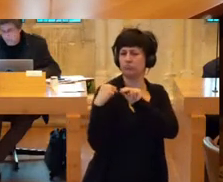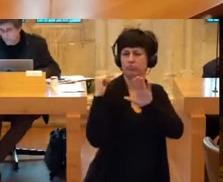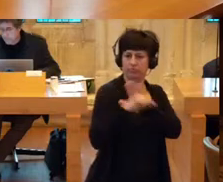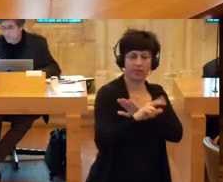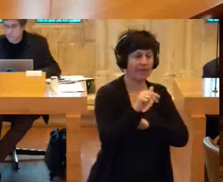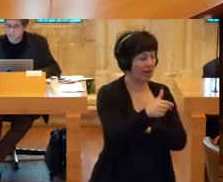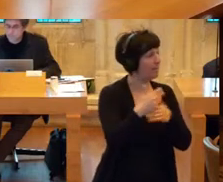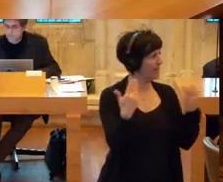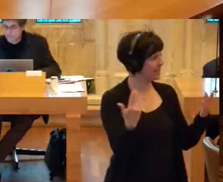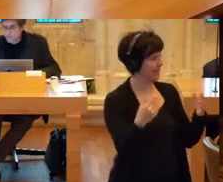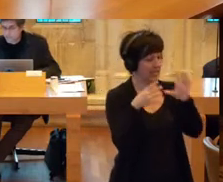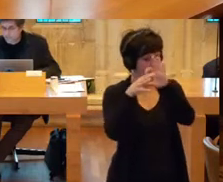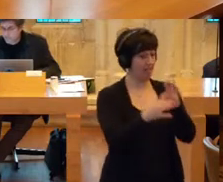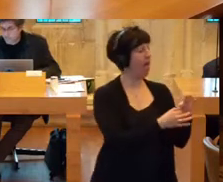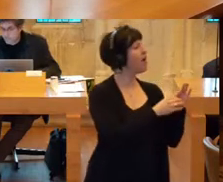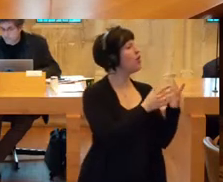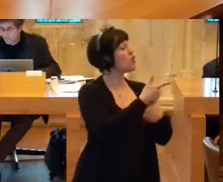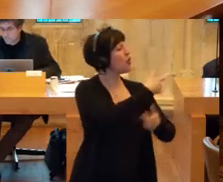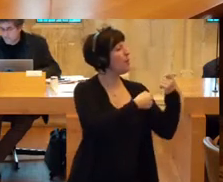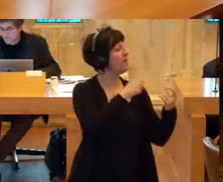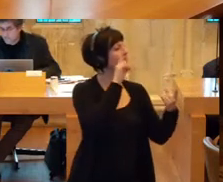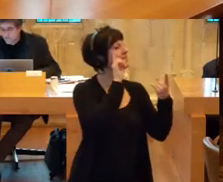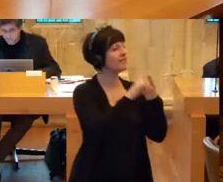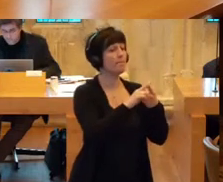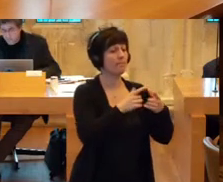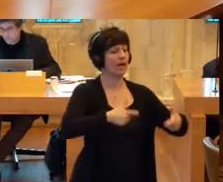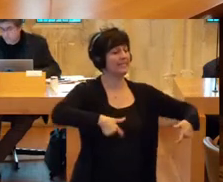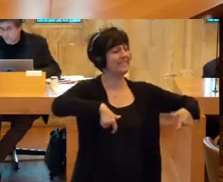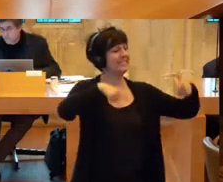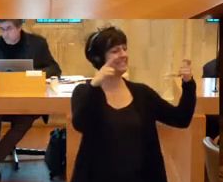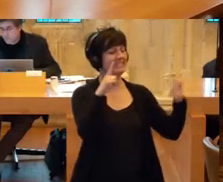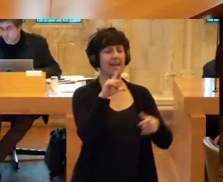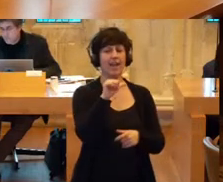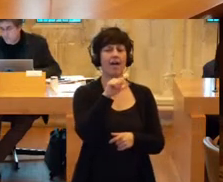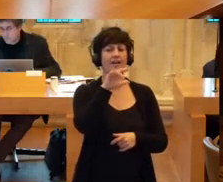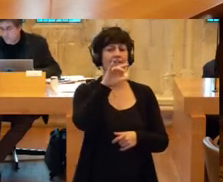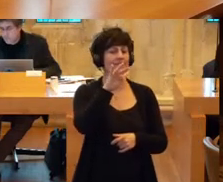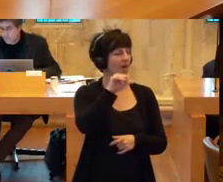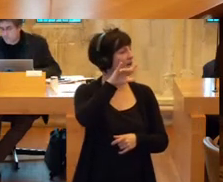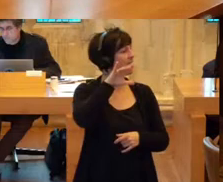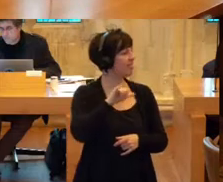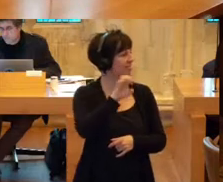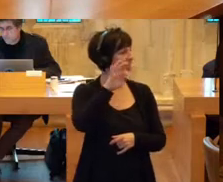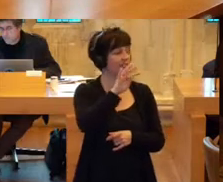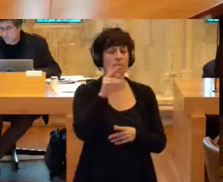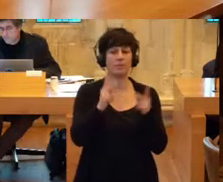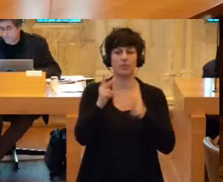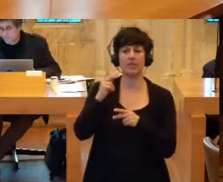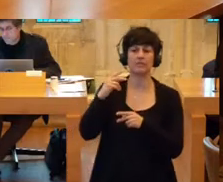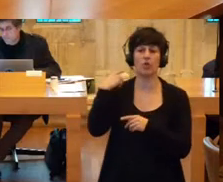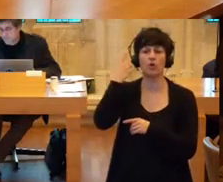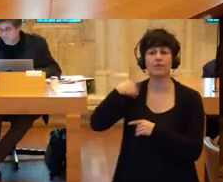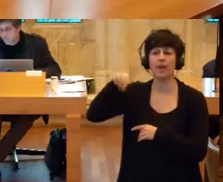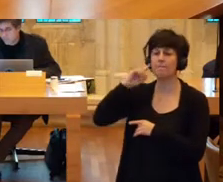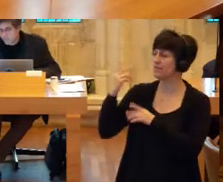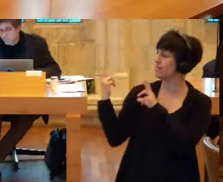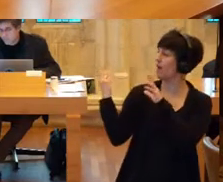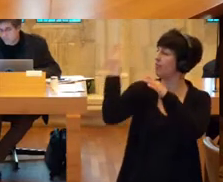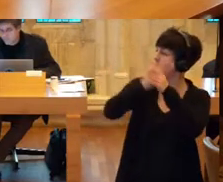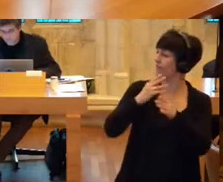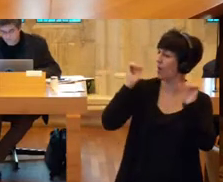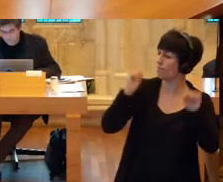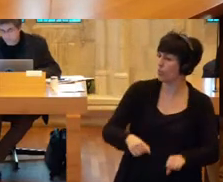Ça rejoint le sujet du commerce, peut-être, sur les galeries Lafayette, mais je vais laisser à ce moment-là Camille Brou intervenir là-dessus, sur ce